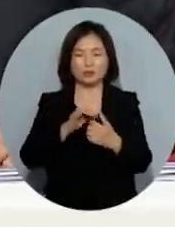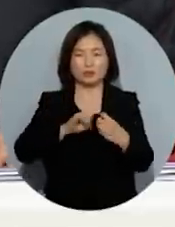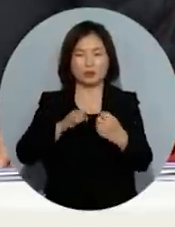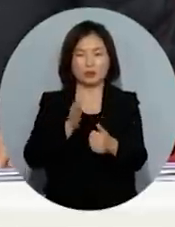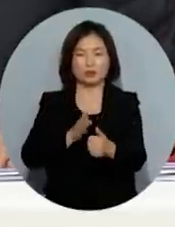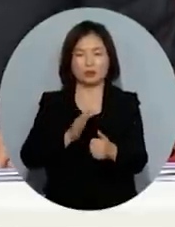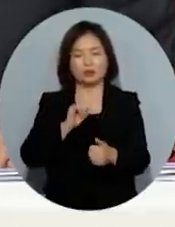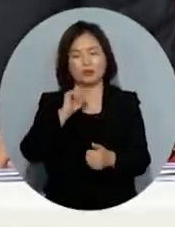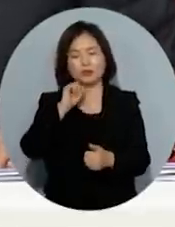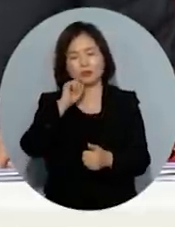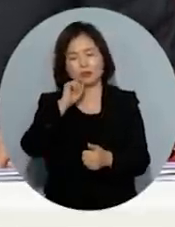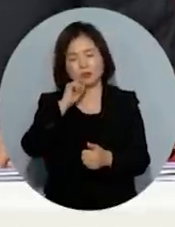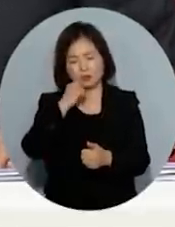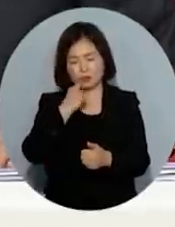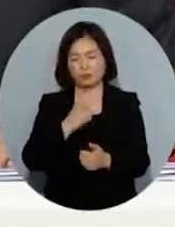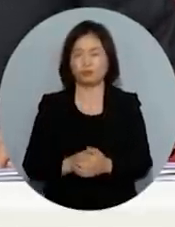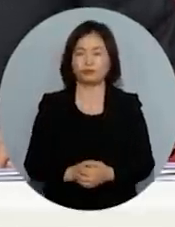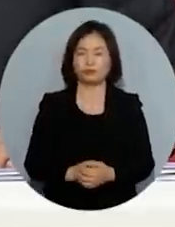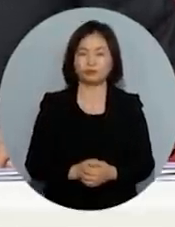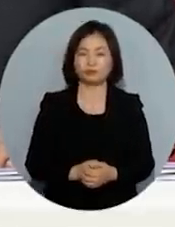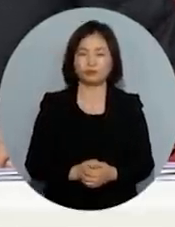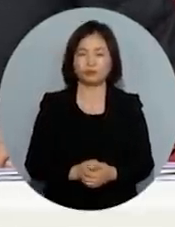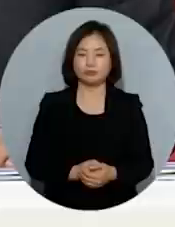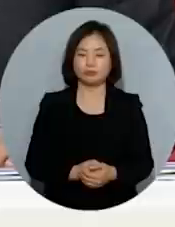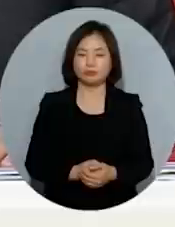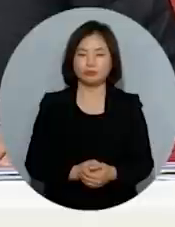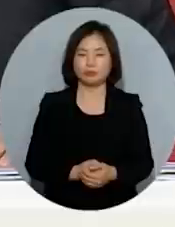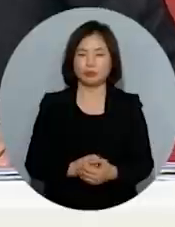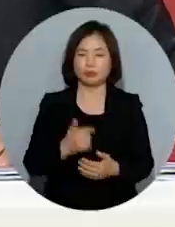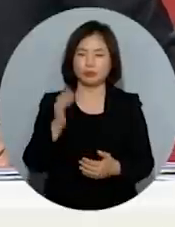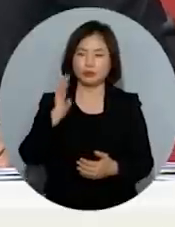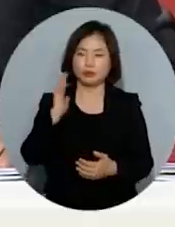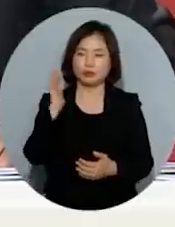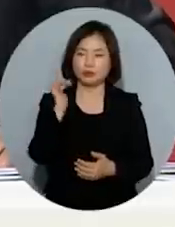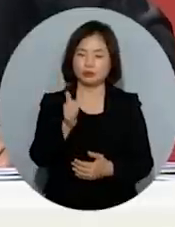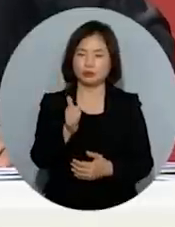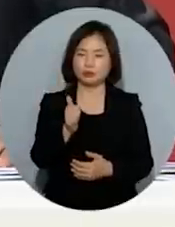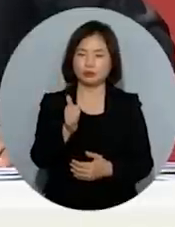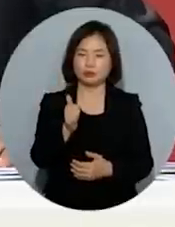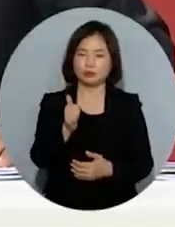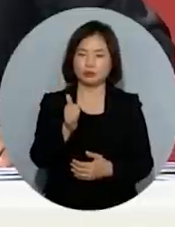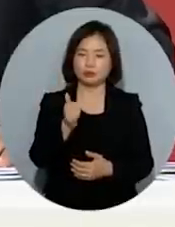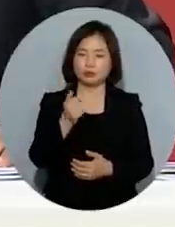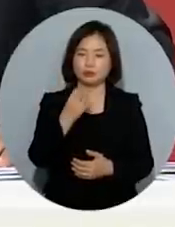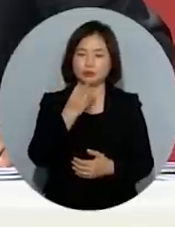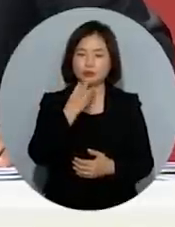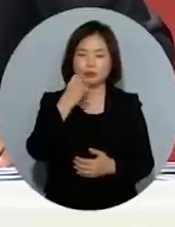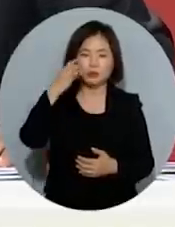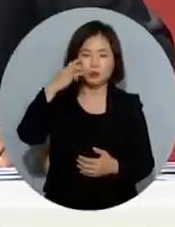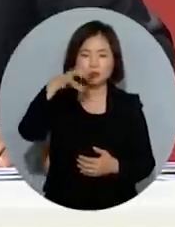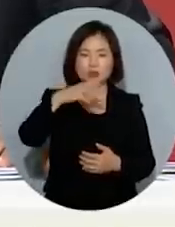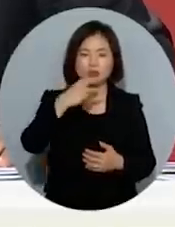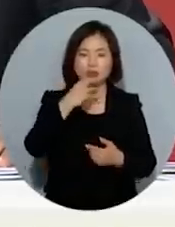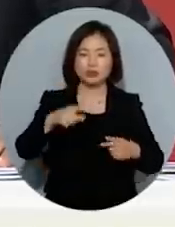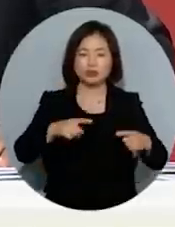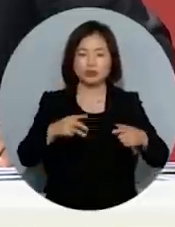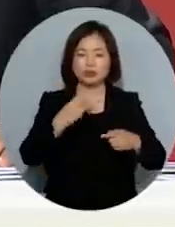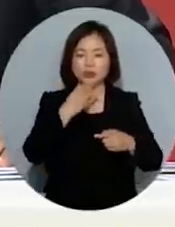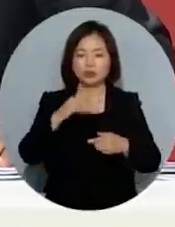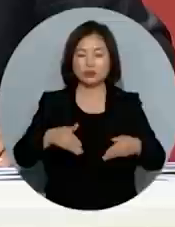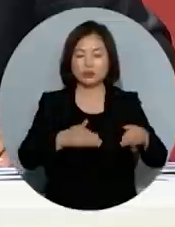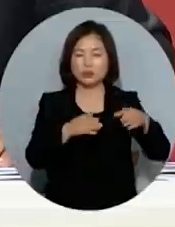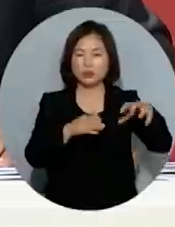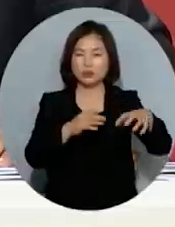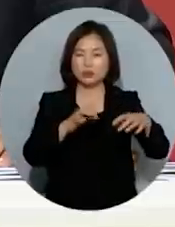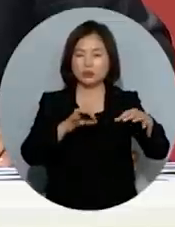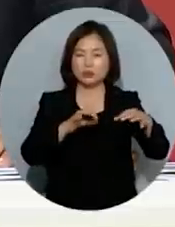정말 어려운 문제입니다. 정말 어려운 문제인데, 저는 대통령이은 서울, 인천, 경기, 그 수도권의 경제에